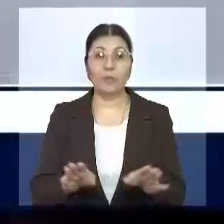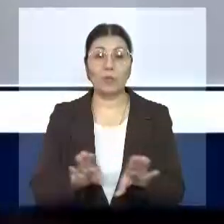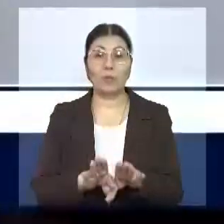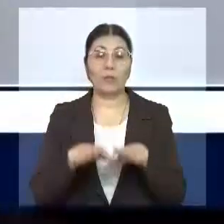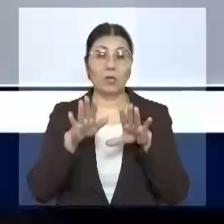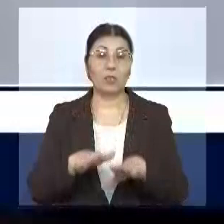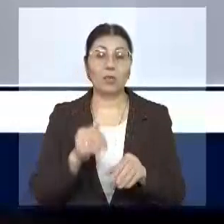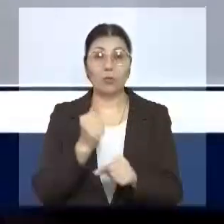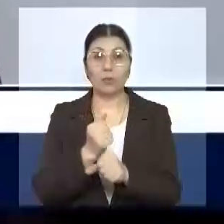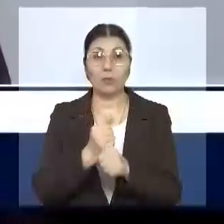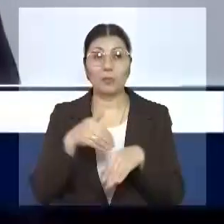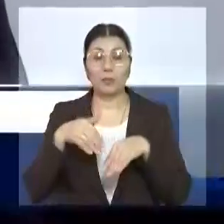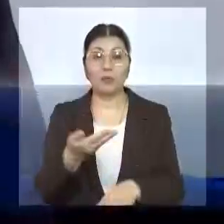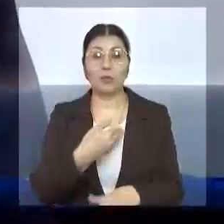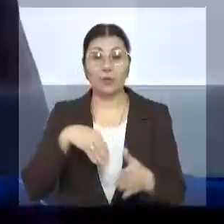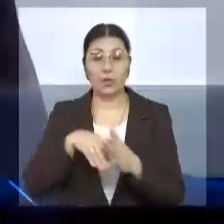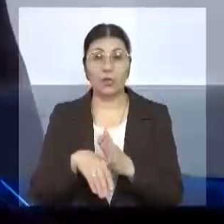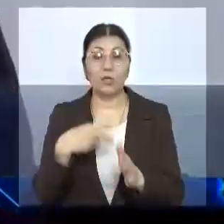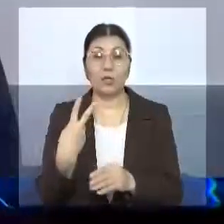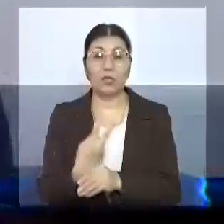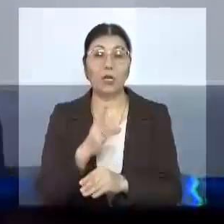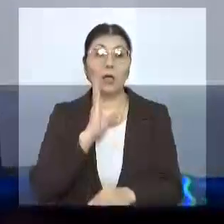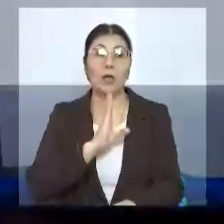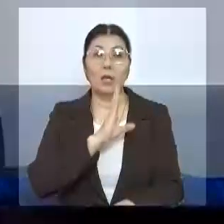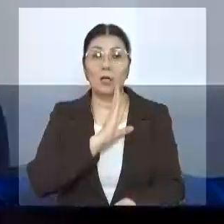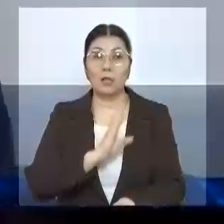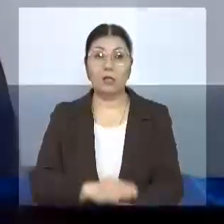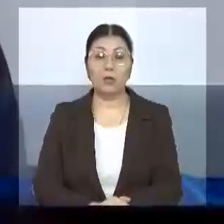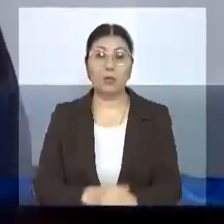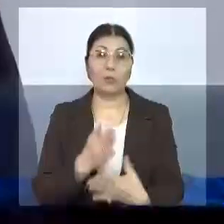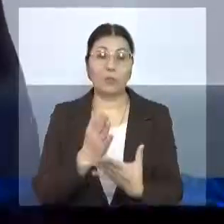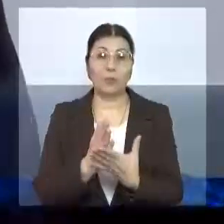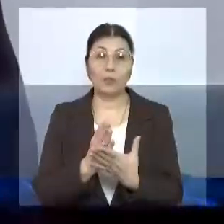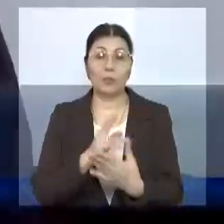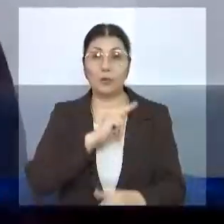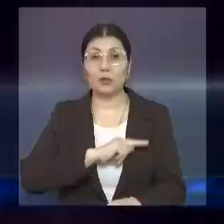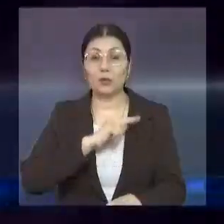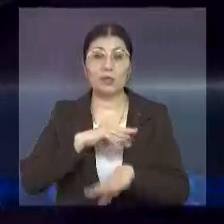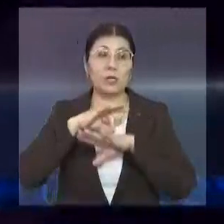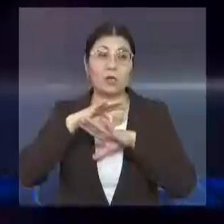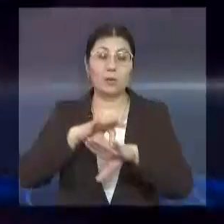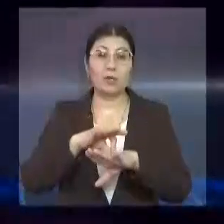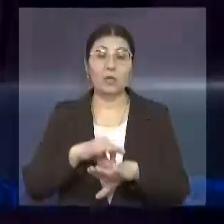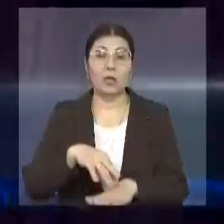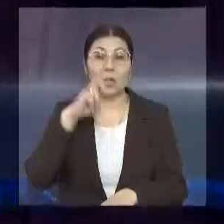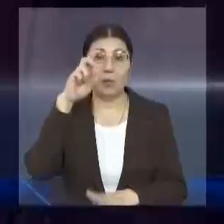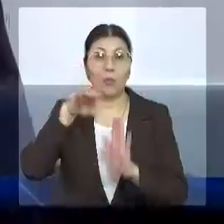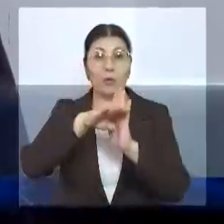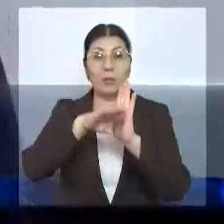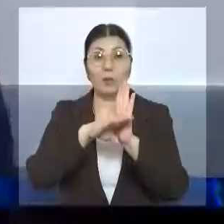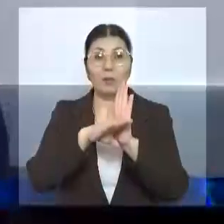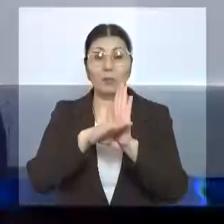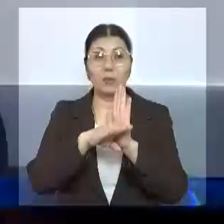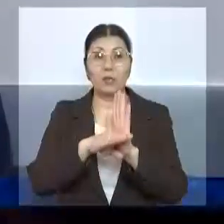өнім шығаратын түсінде. Соның ішінде бізде екі әйел адам Қазақстанда осының қызметтерін бастап, жұмысын атқаруда. Мемлекеттік бағдарламаларда